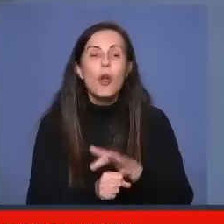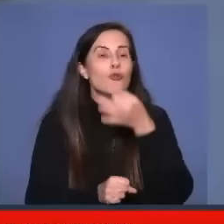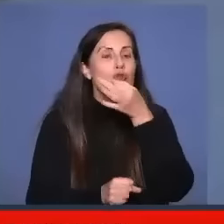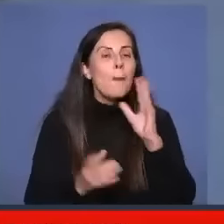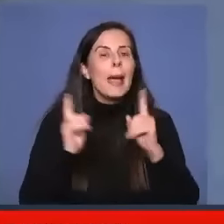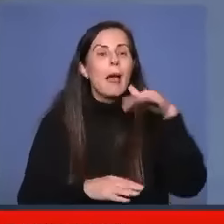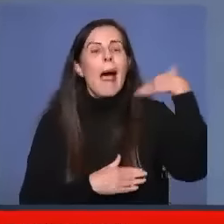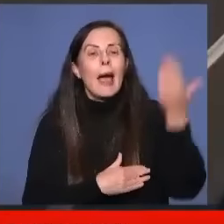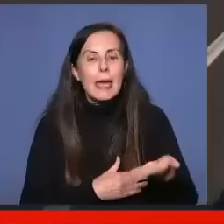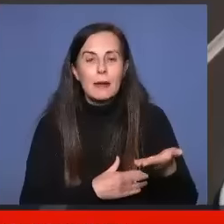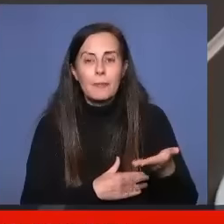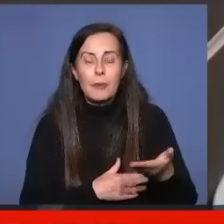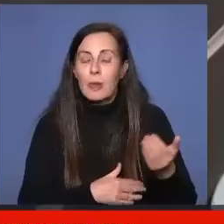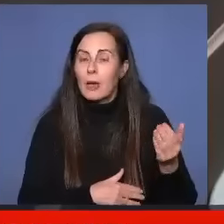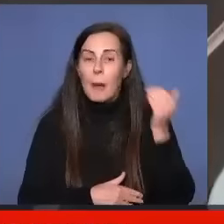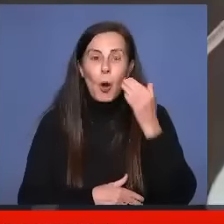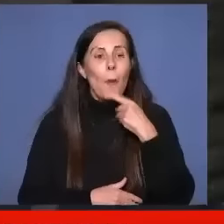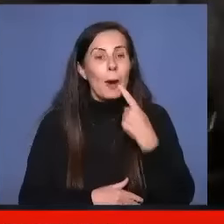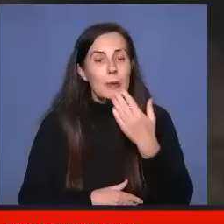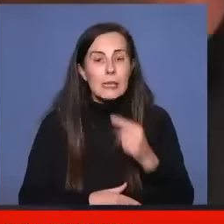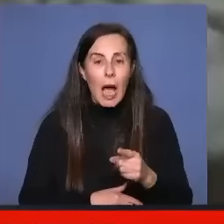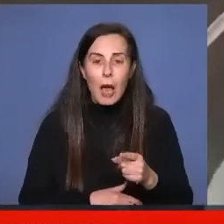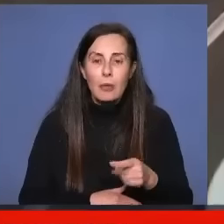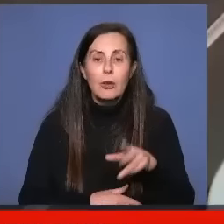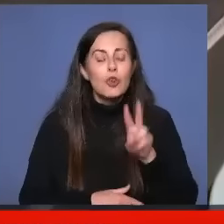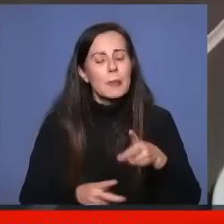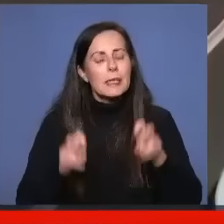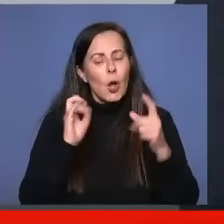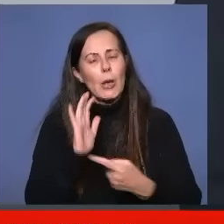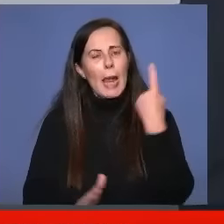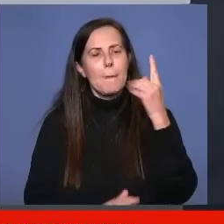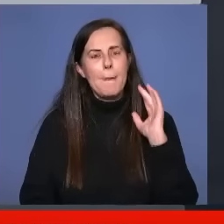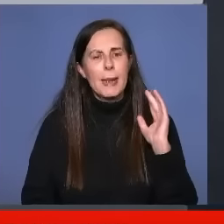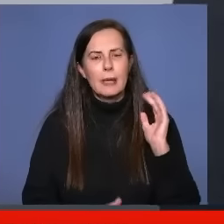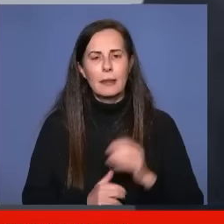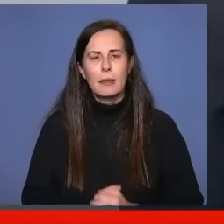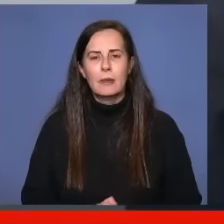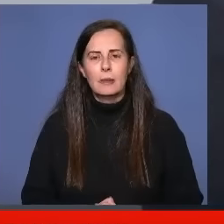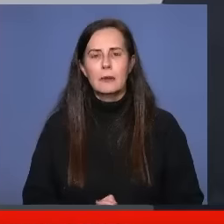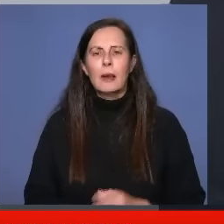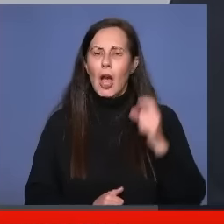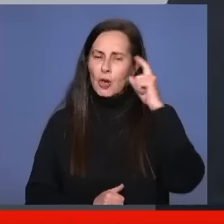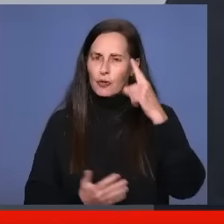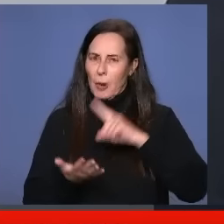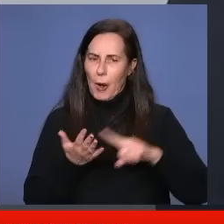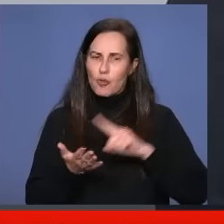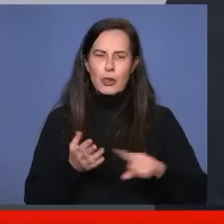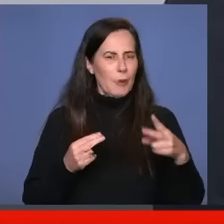שאחרי. המסר שלהם לישראל: עומדת בפניכם הזדמנות חד פעמית. I think there's an extraordinary